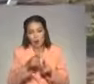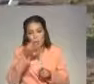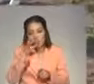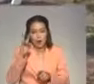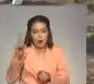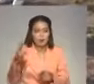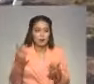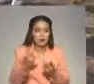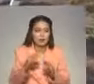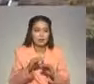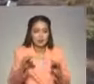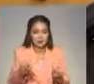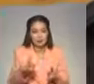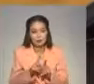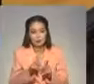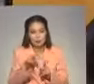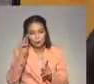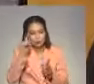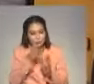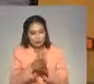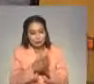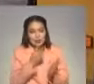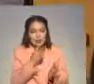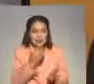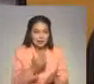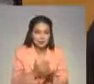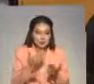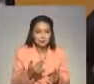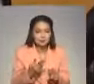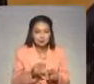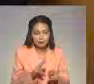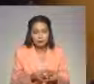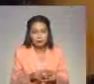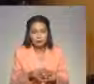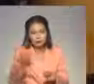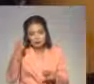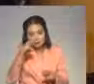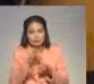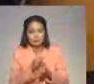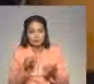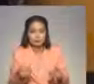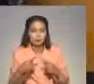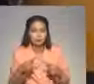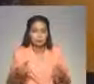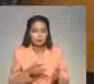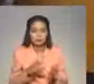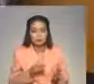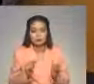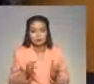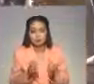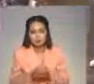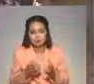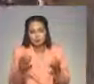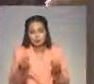Ребята серьезно подтянули знания языка. Да и жители сел с радостью пошли навстречу этой идее и приняли городских ребят. Теперь 120